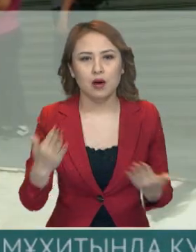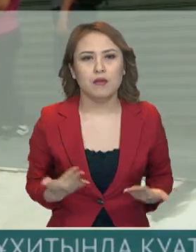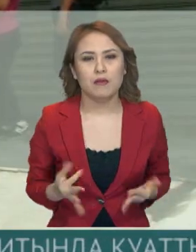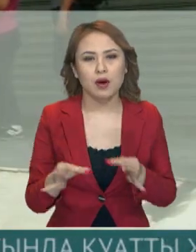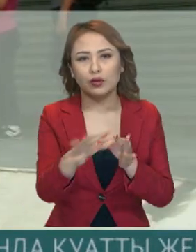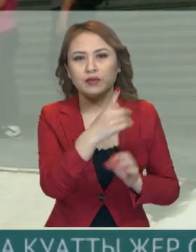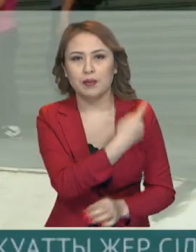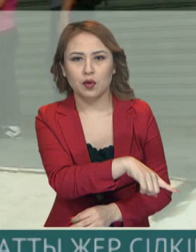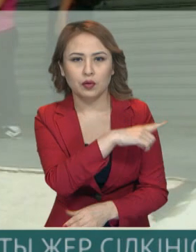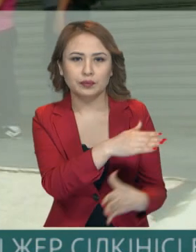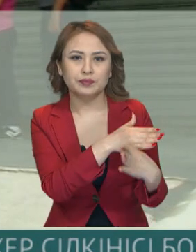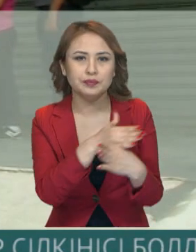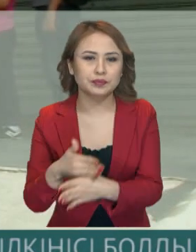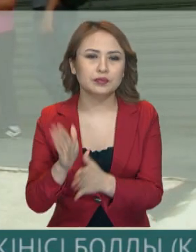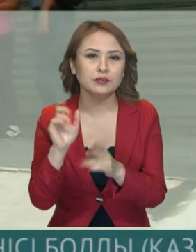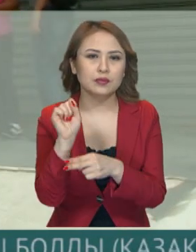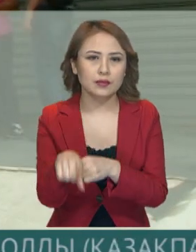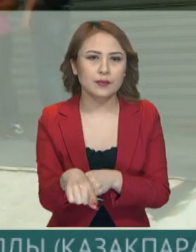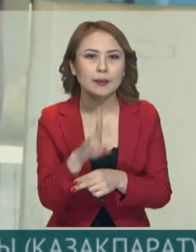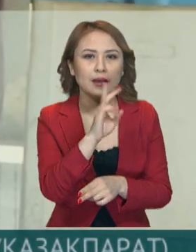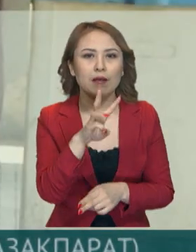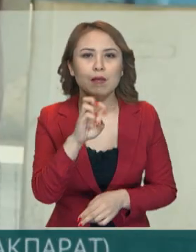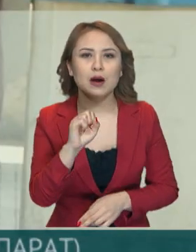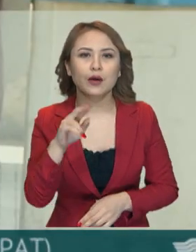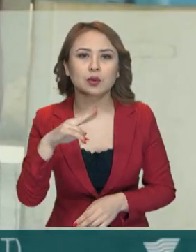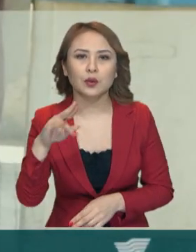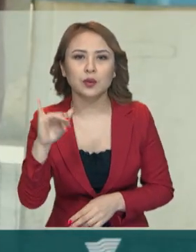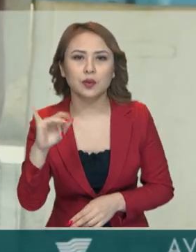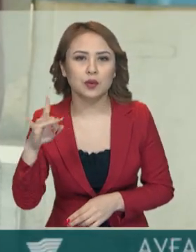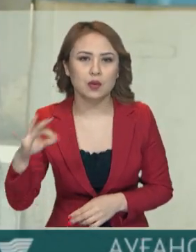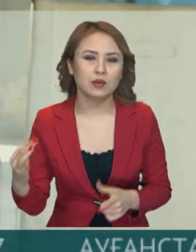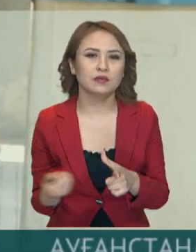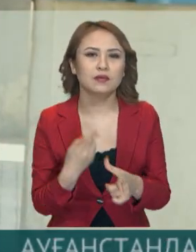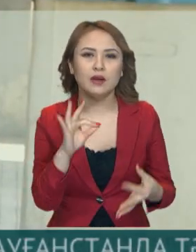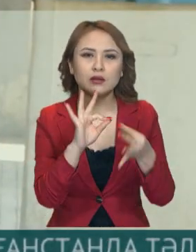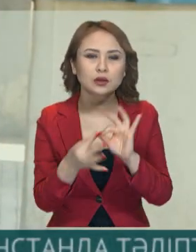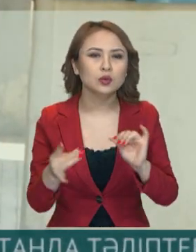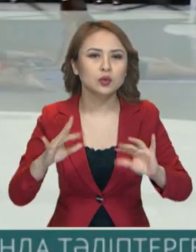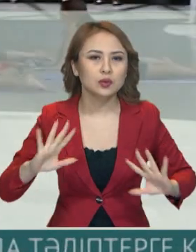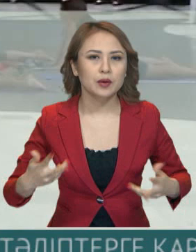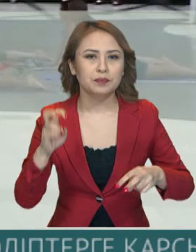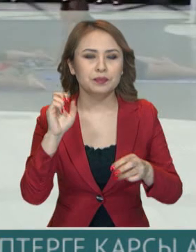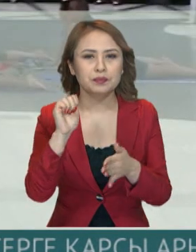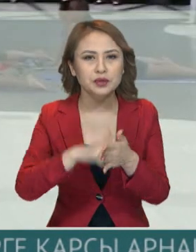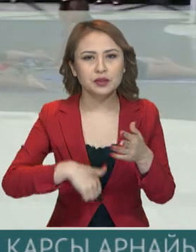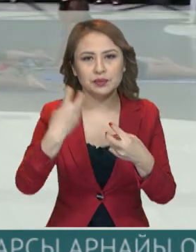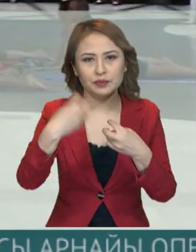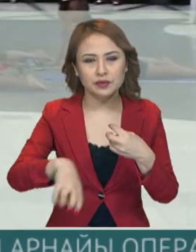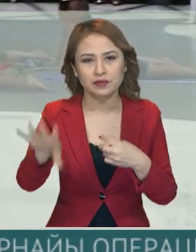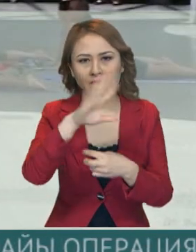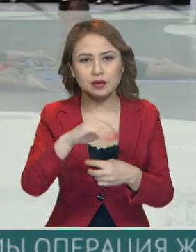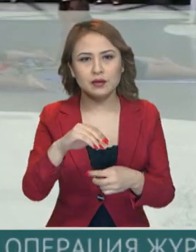аумағындағы барлық ауруханаларға көмек көрсетуді тапсырды. Николас Мадуроның мәлімдеуінше, жүйенің істен шығуына кибер